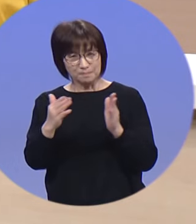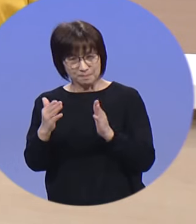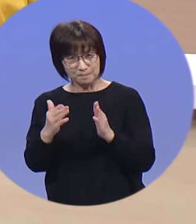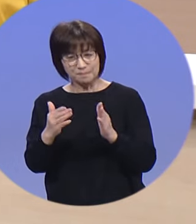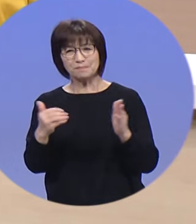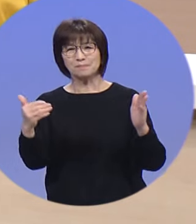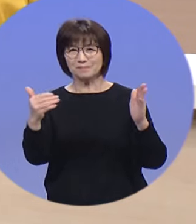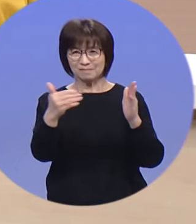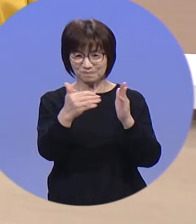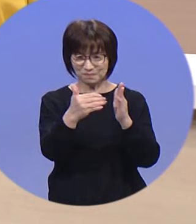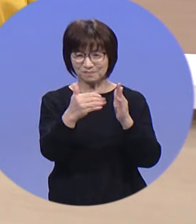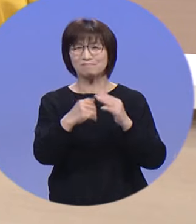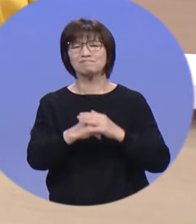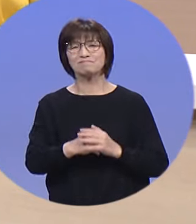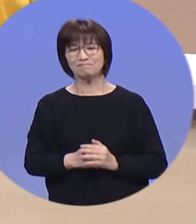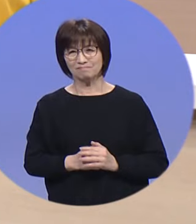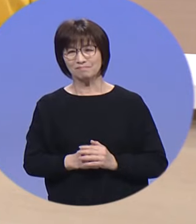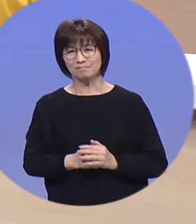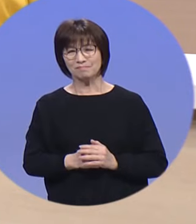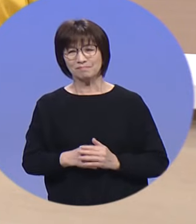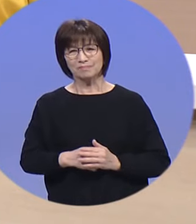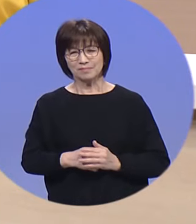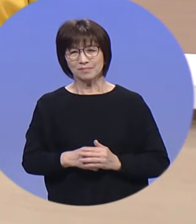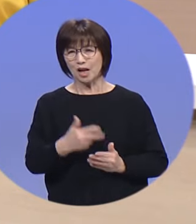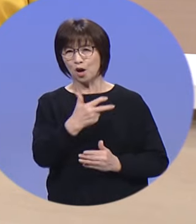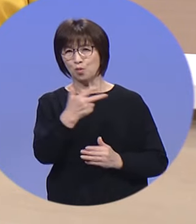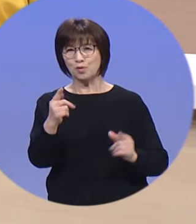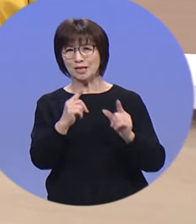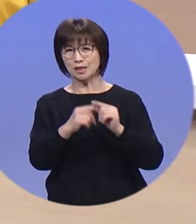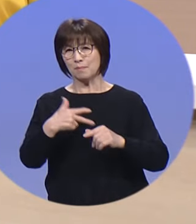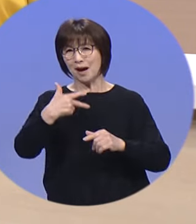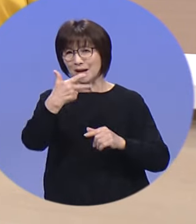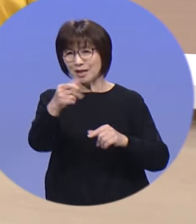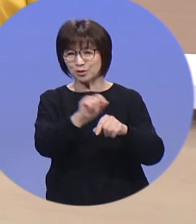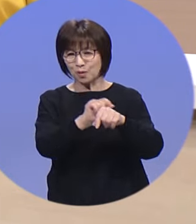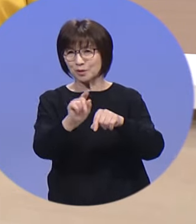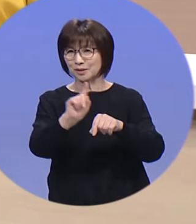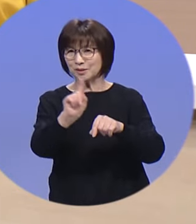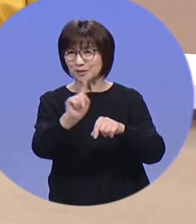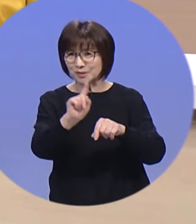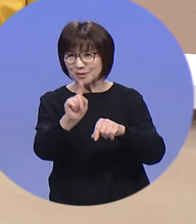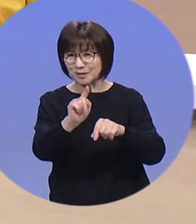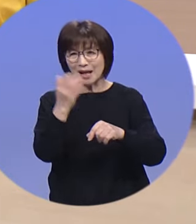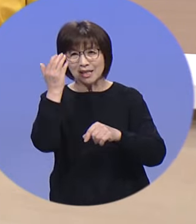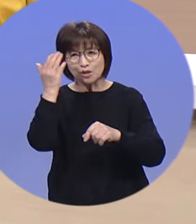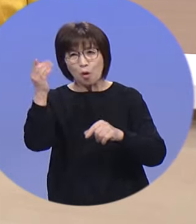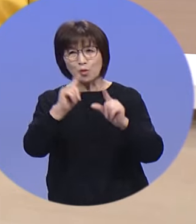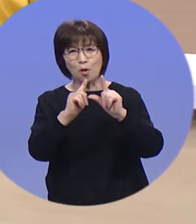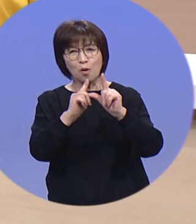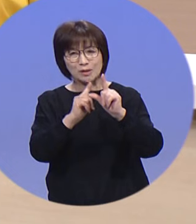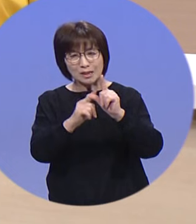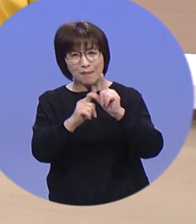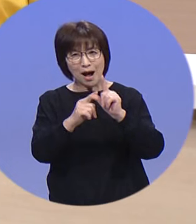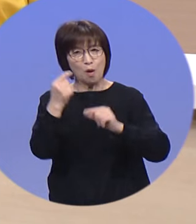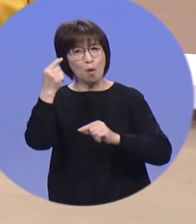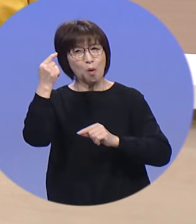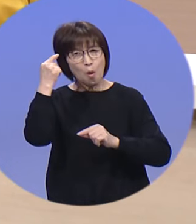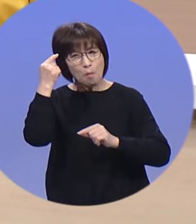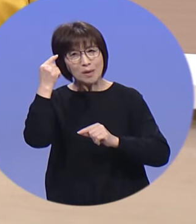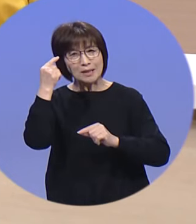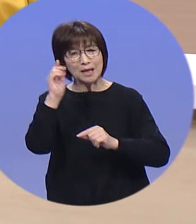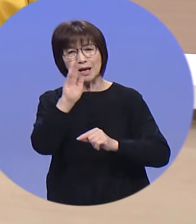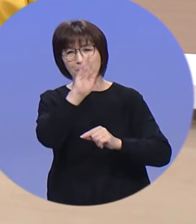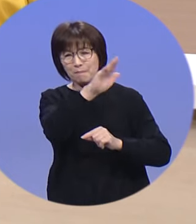そろお別れの時間となりました。ウィークリー千葉県、来週の特集は創造、千葉を思